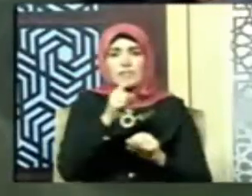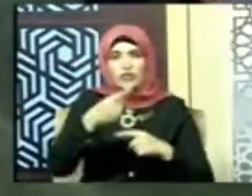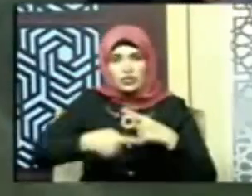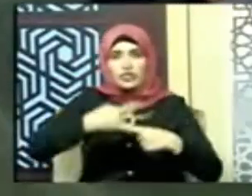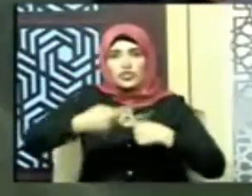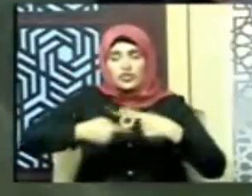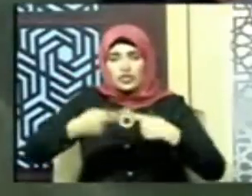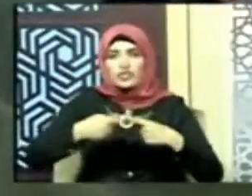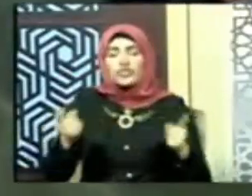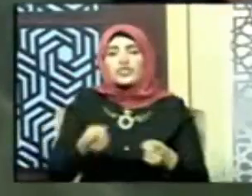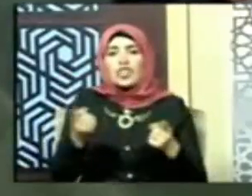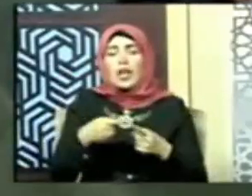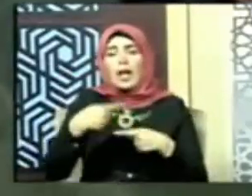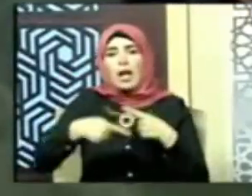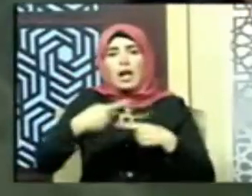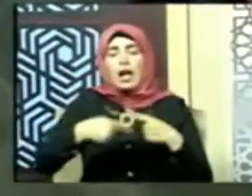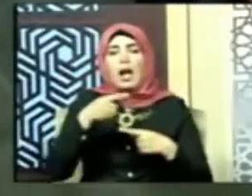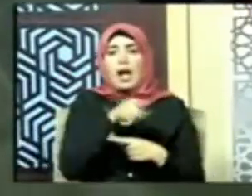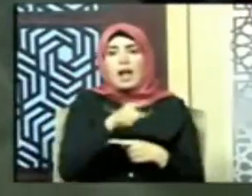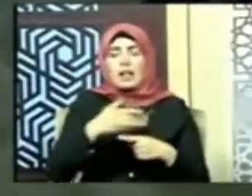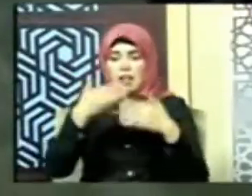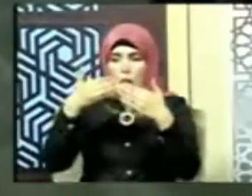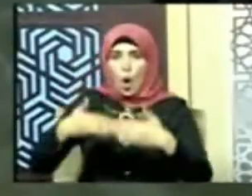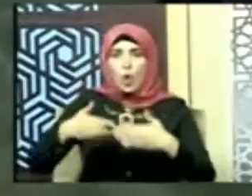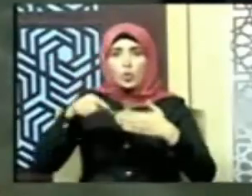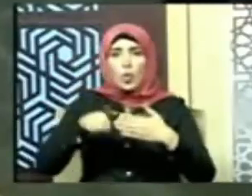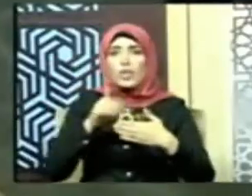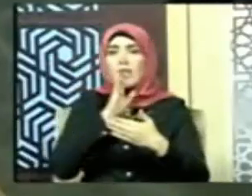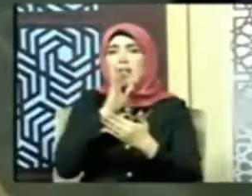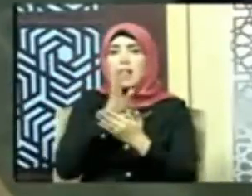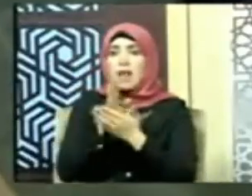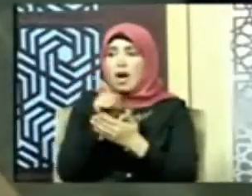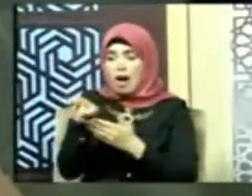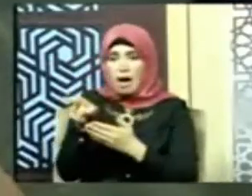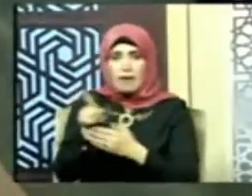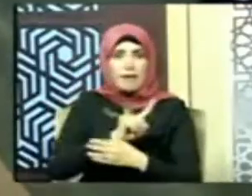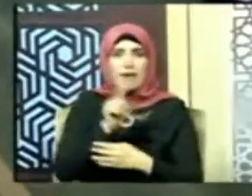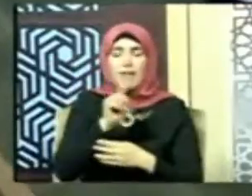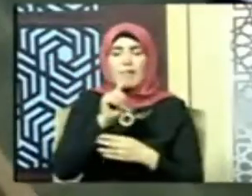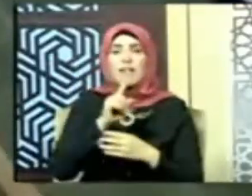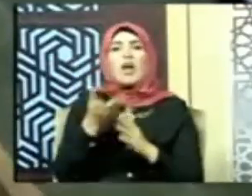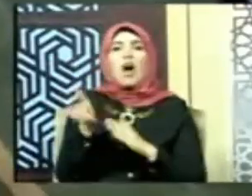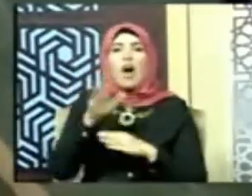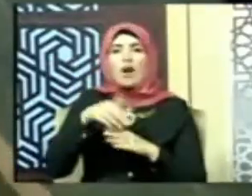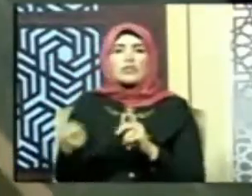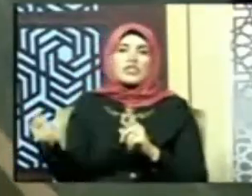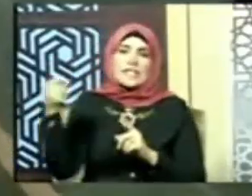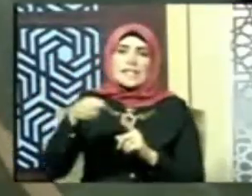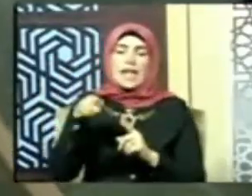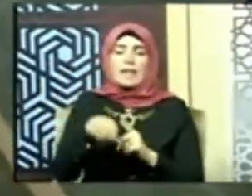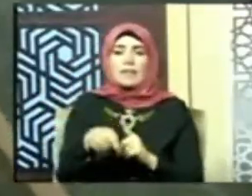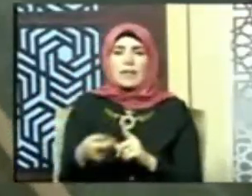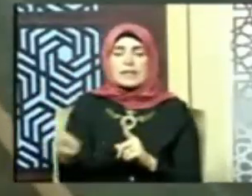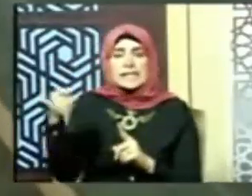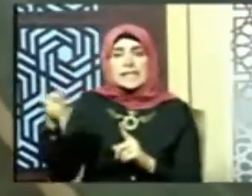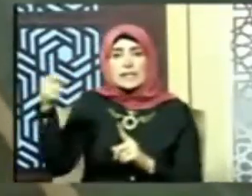عند حدود أهل الحق من المؤمنين به، إنما